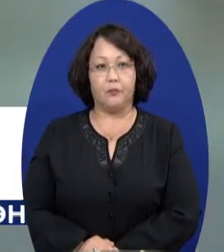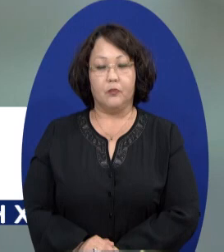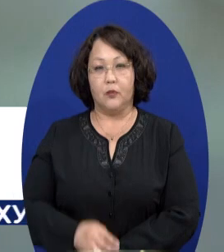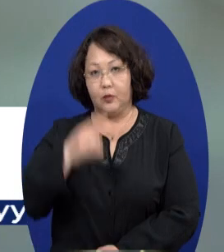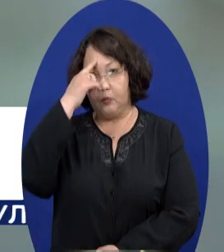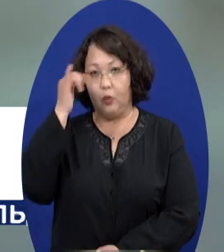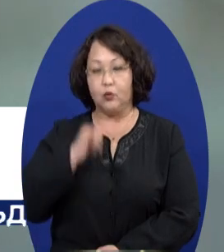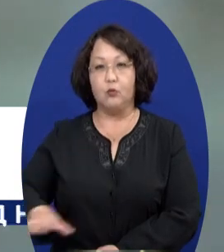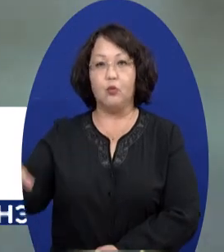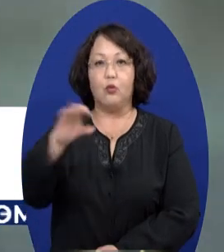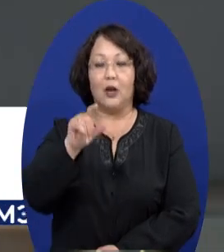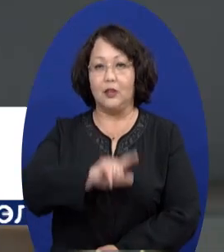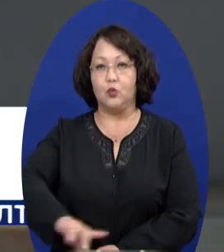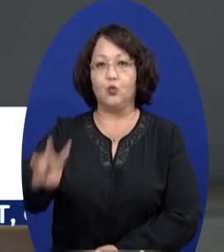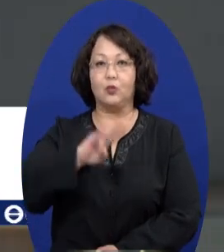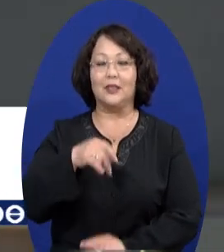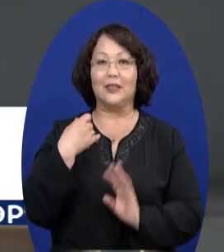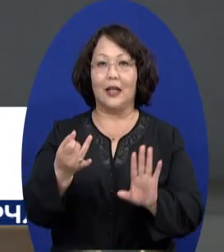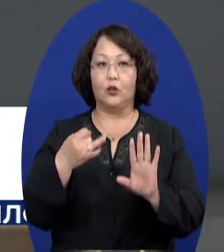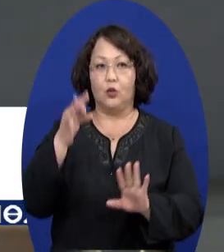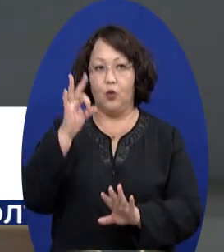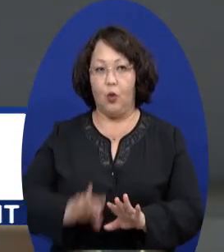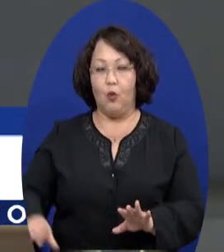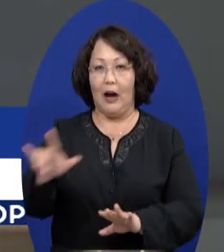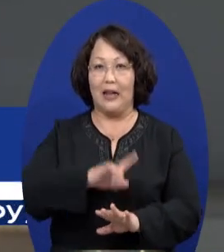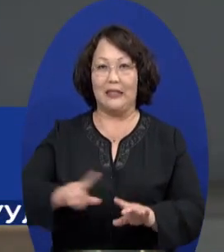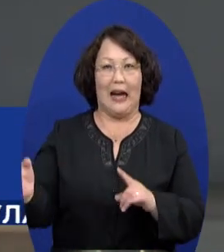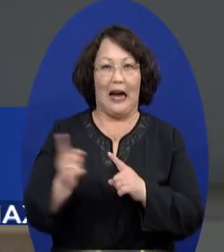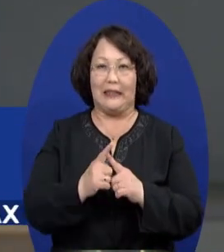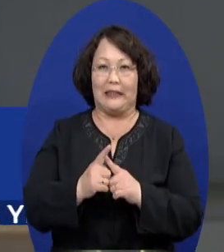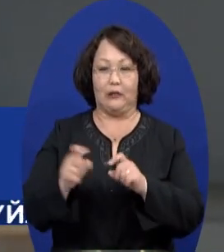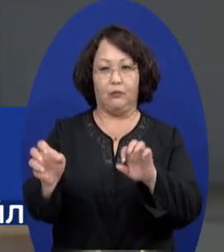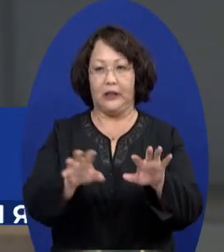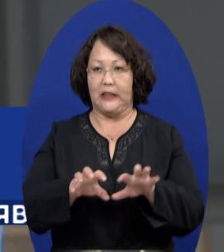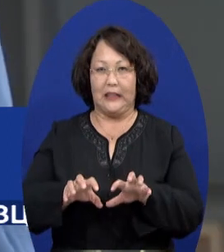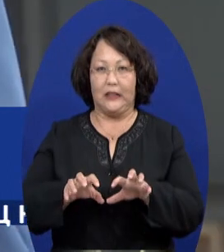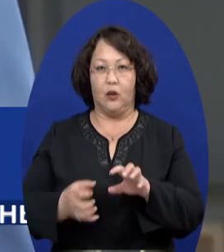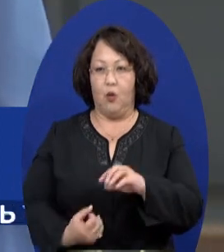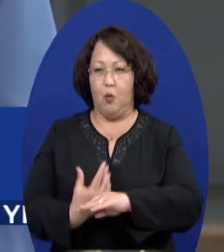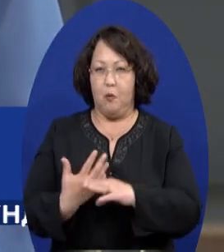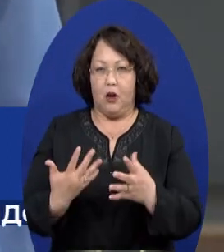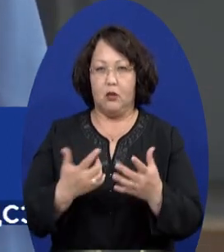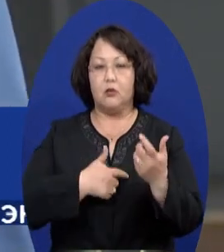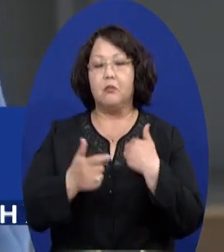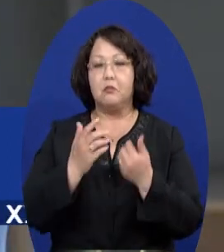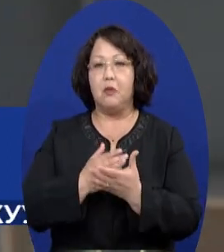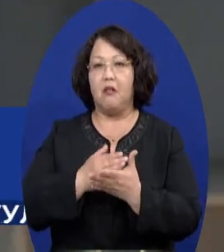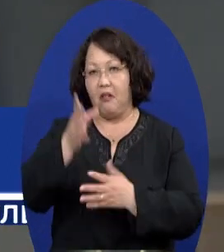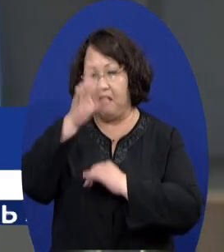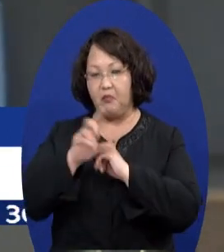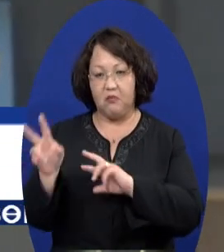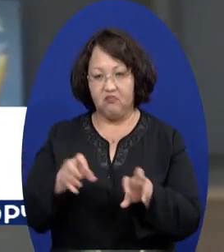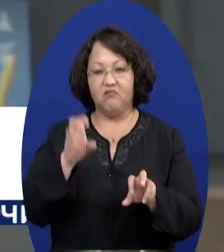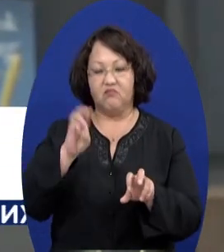Монгол улсын нийт газар нутгийн 77% нь цөлжилтөд өртсөн байдгаа гэсэн мэдээллийг бол эрдэмтэн судлаачид хийсэн байдаг. Тэгвэл